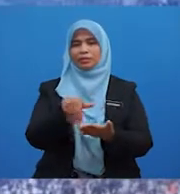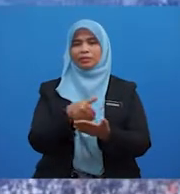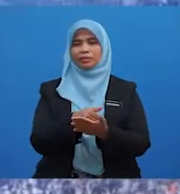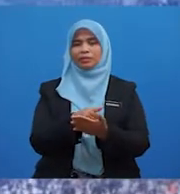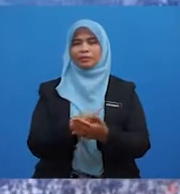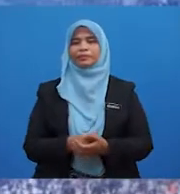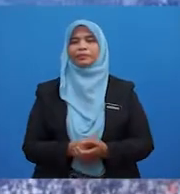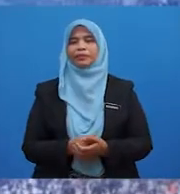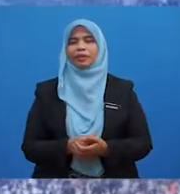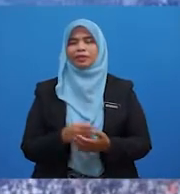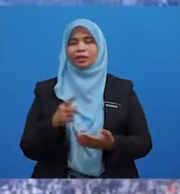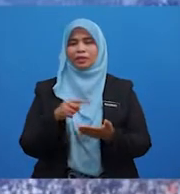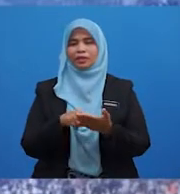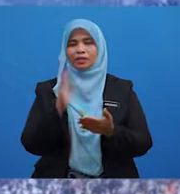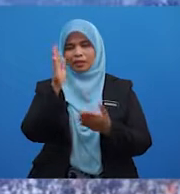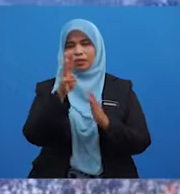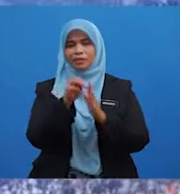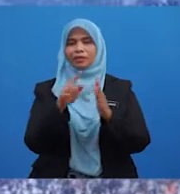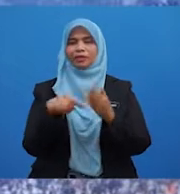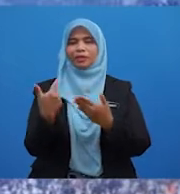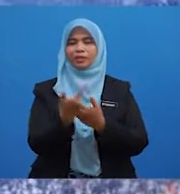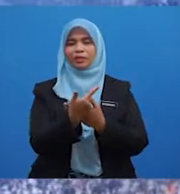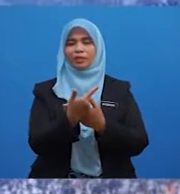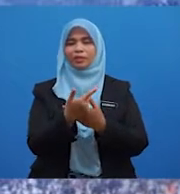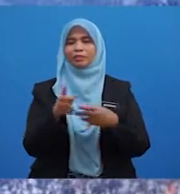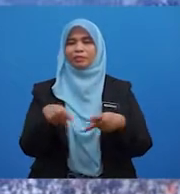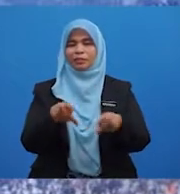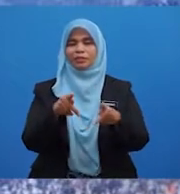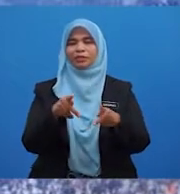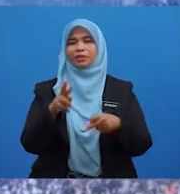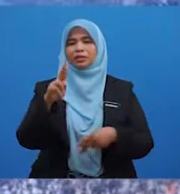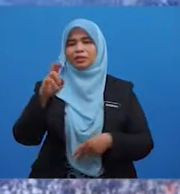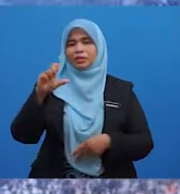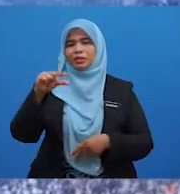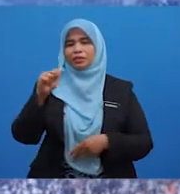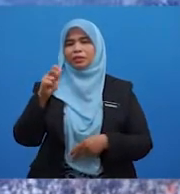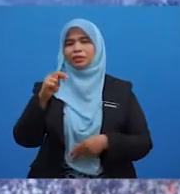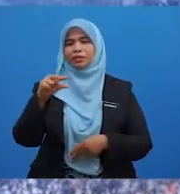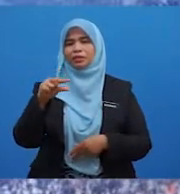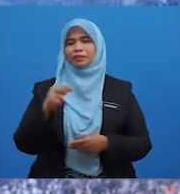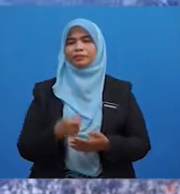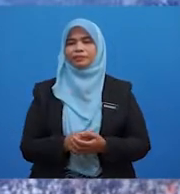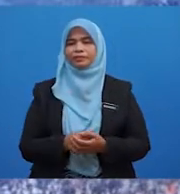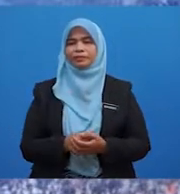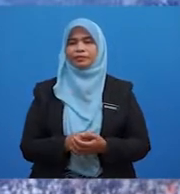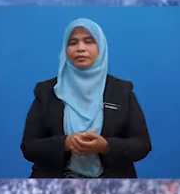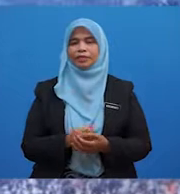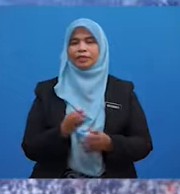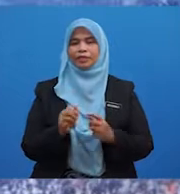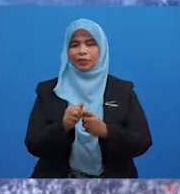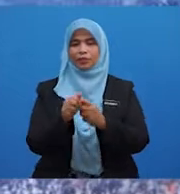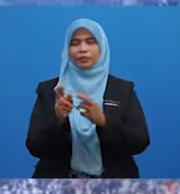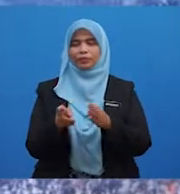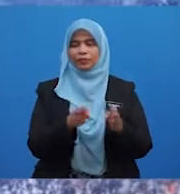relaksasi otot progresif ini akan melibatkan proses meregang dan merelakskan otot yang khusus menurut urutan